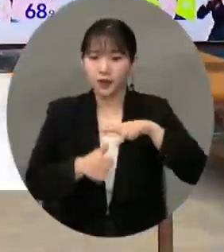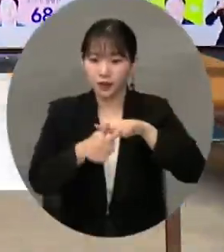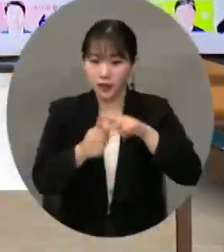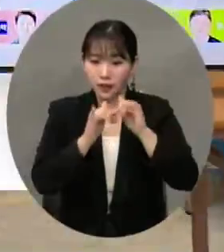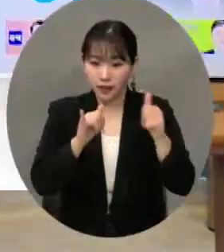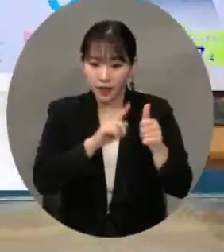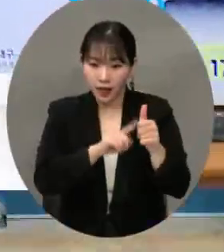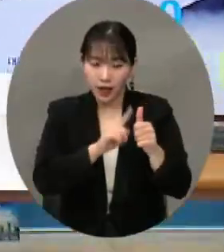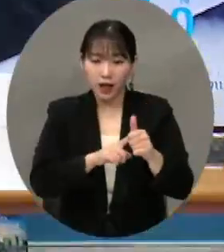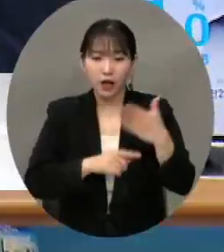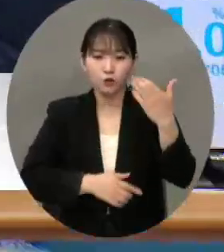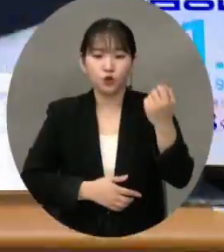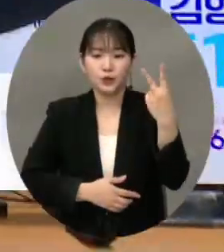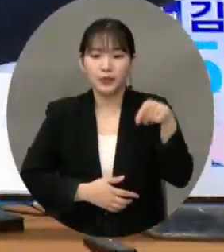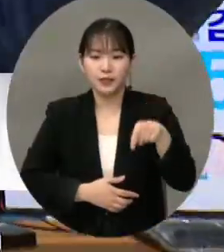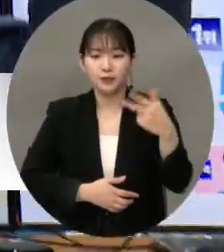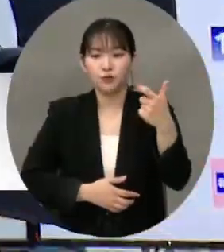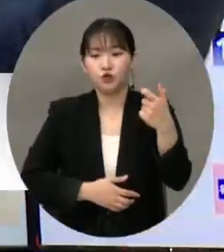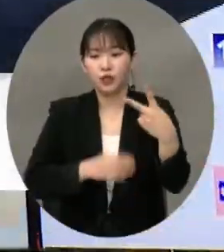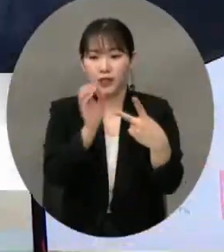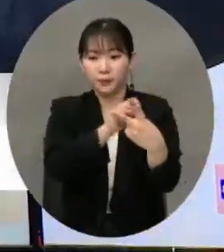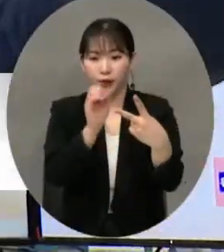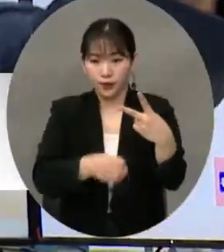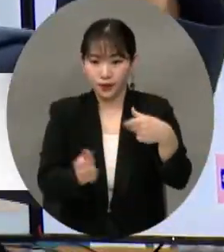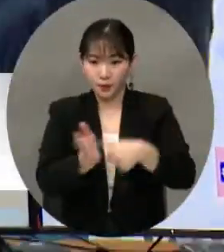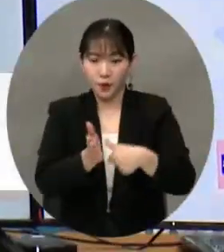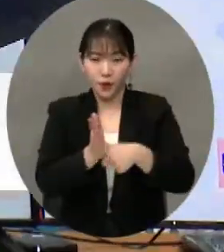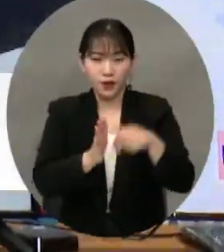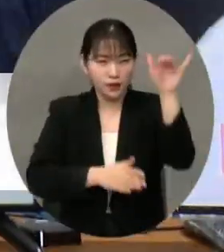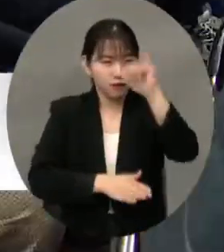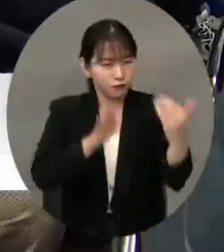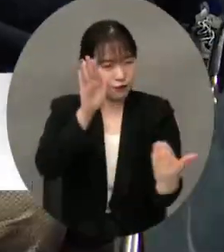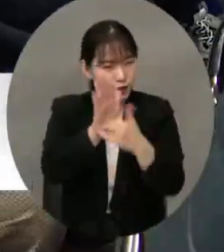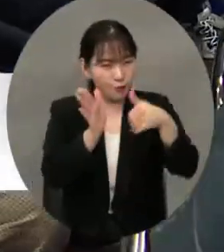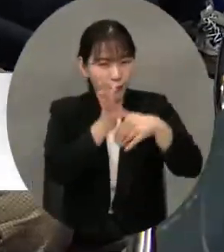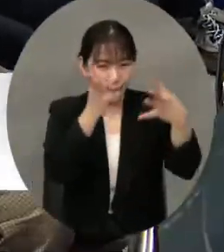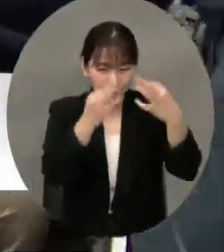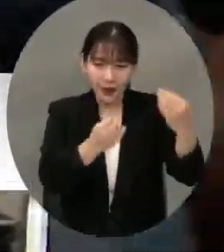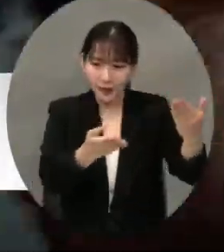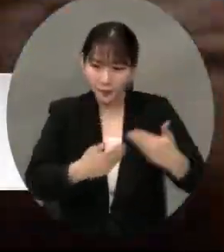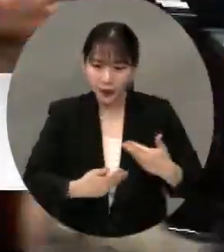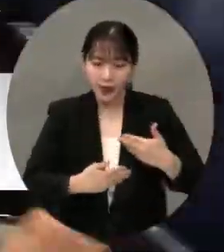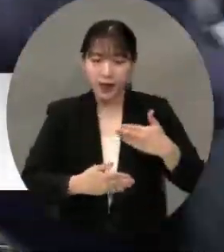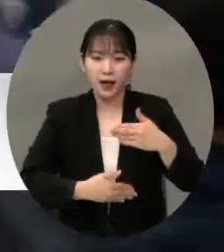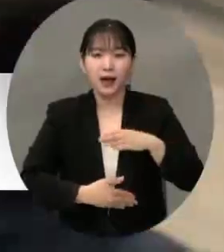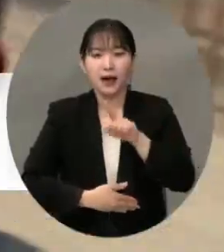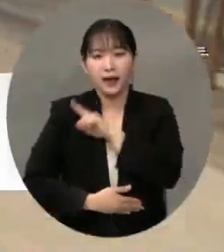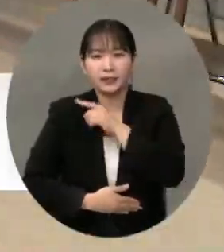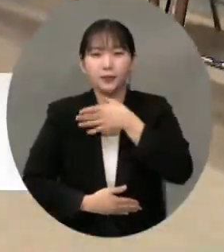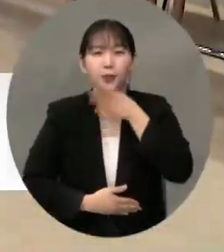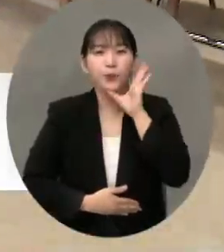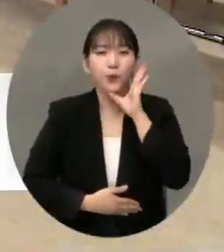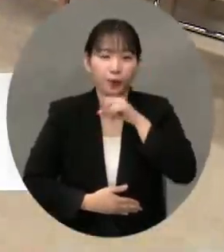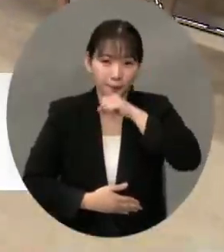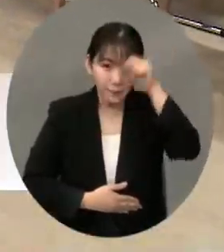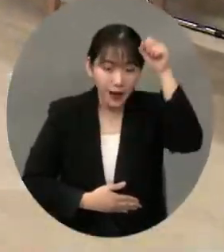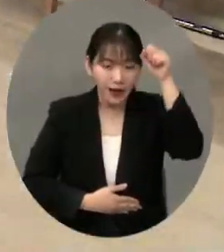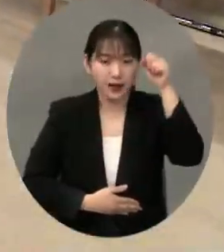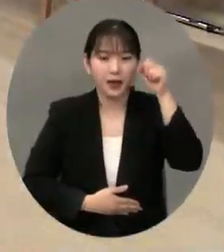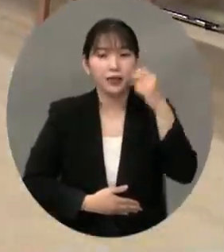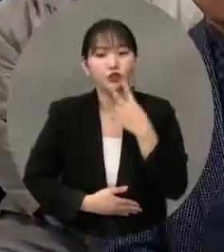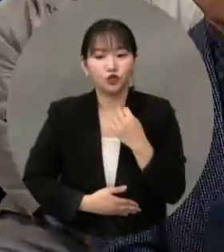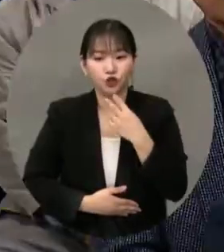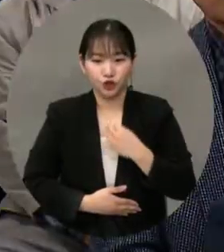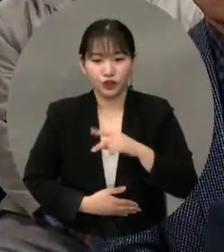무려 92.62%라는 전국 최고 득표율의 최고령 당선자라는 두 가지 타이틀을